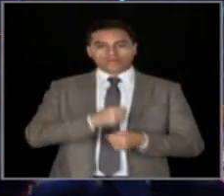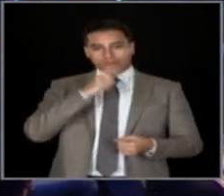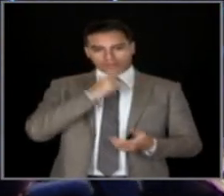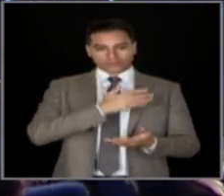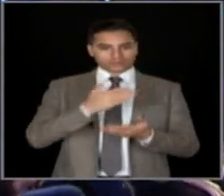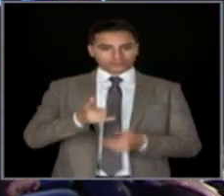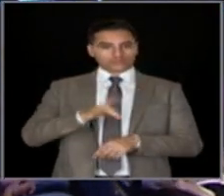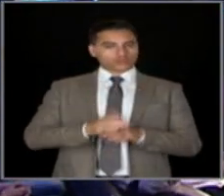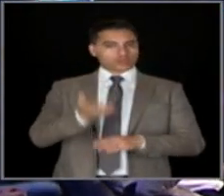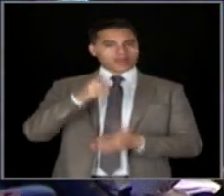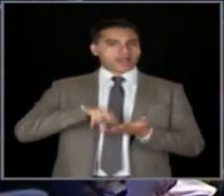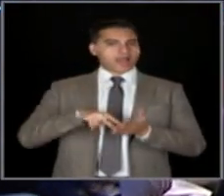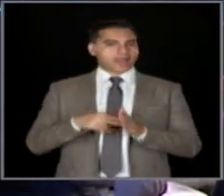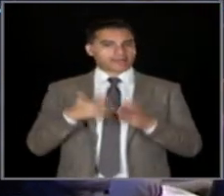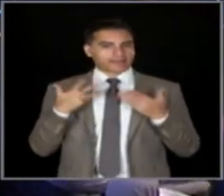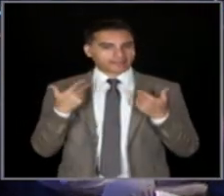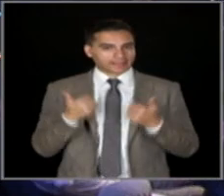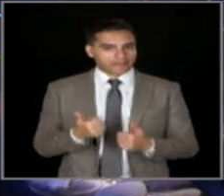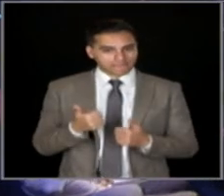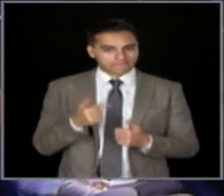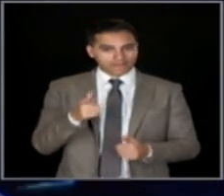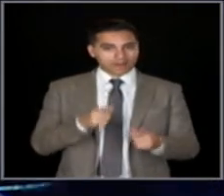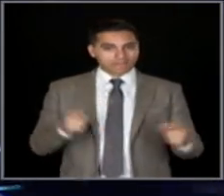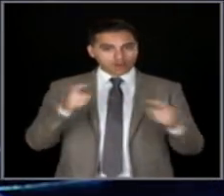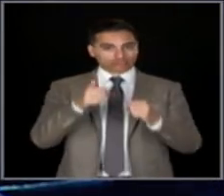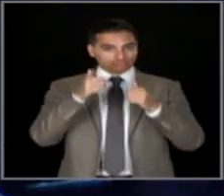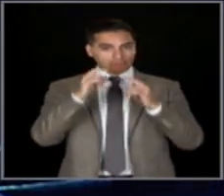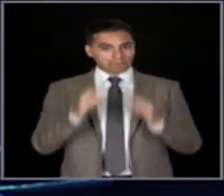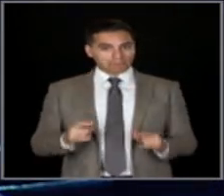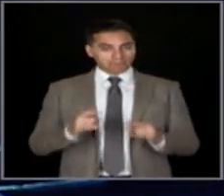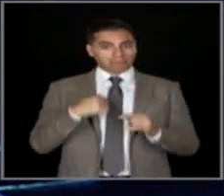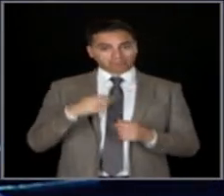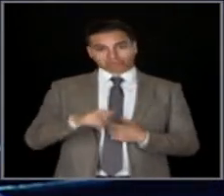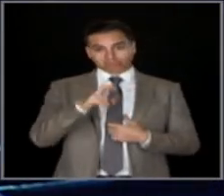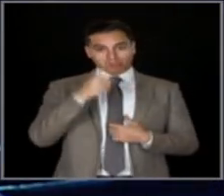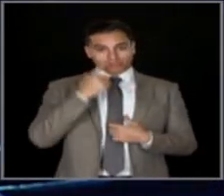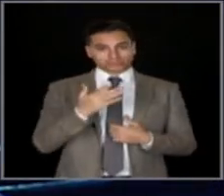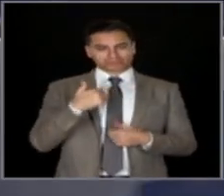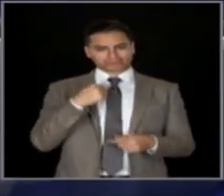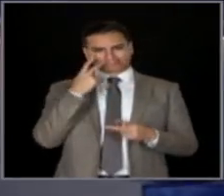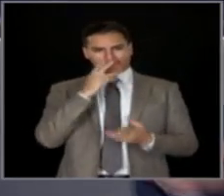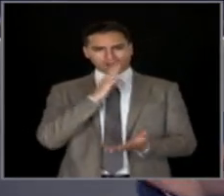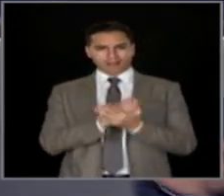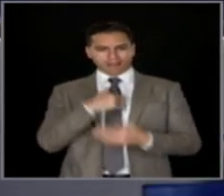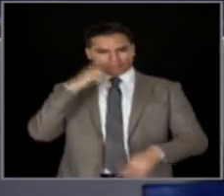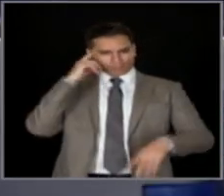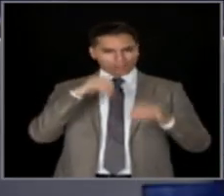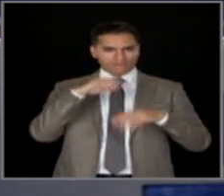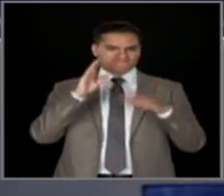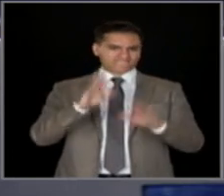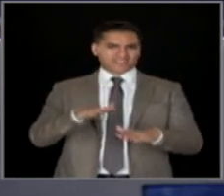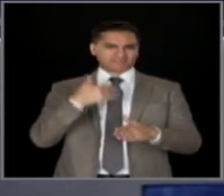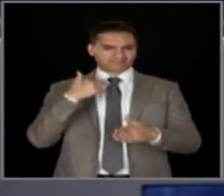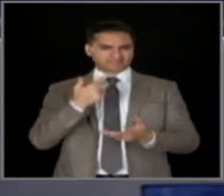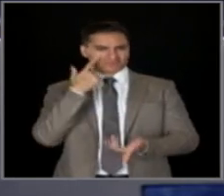ازيك يا دكتوره؟ الحمد لله. ماتش ماشي كويس؟ سو فار سو جود. هو يعني احنا لسه 0-0